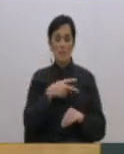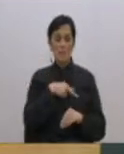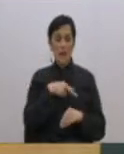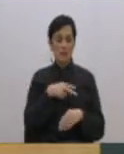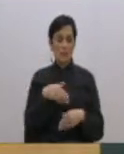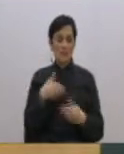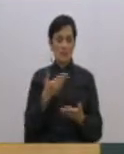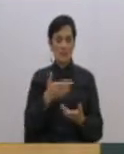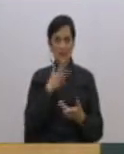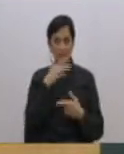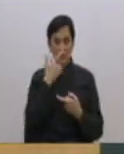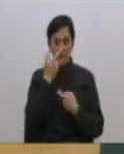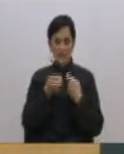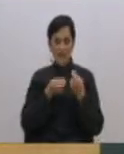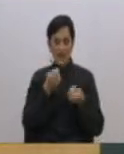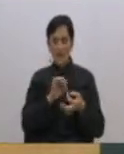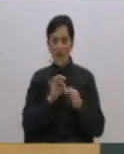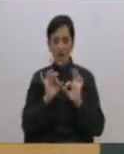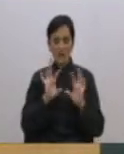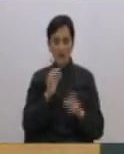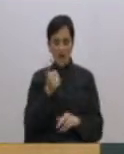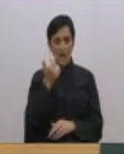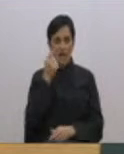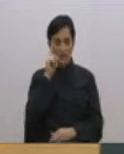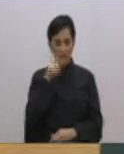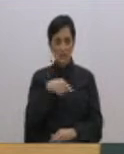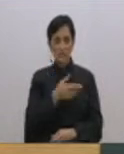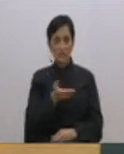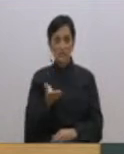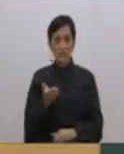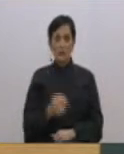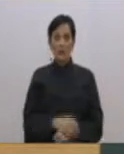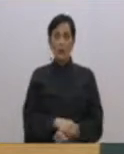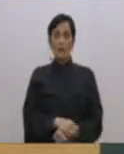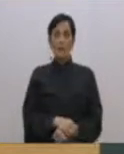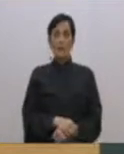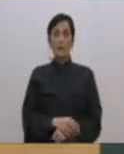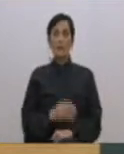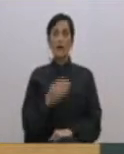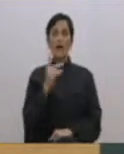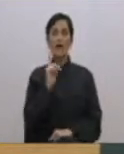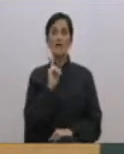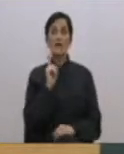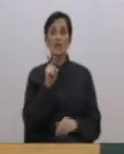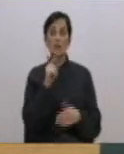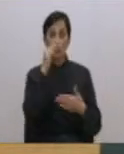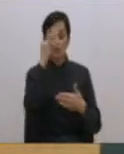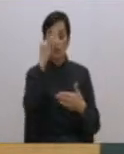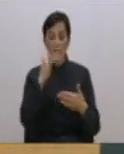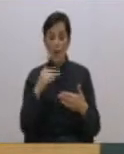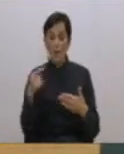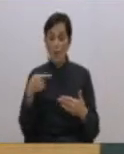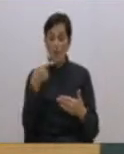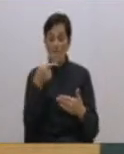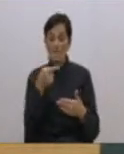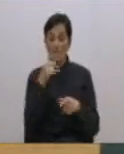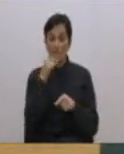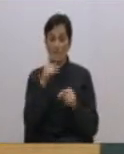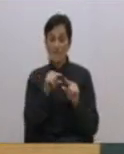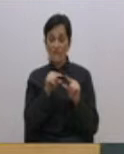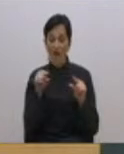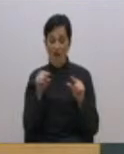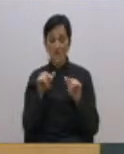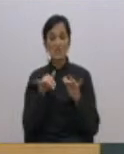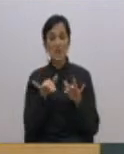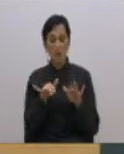am detalii și agar mogi probi, test cu scargaticit. Da, am ce am în tot și ver mohta, magram, am sa kmia rubas, mai